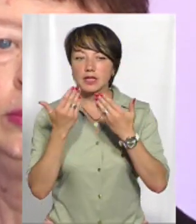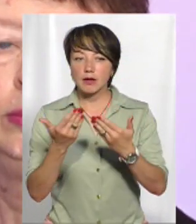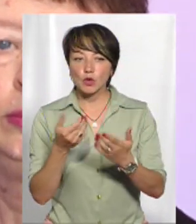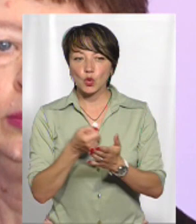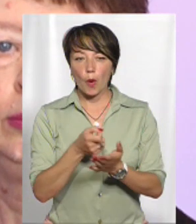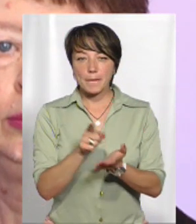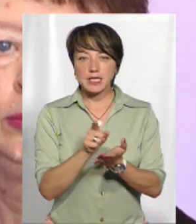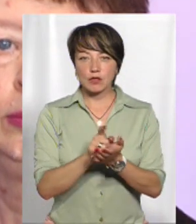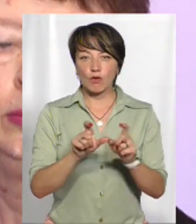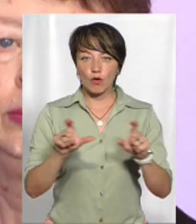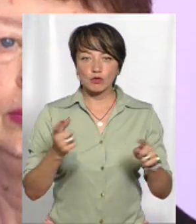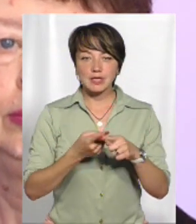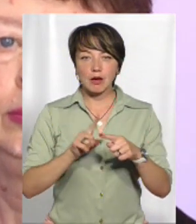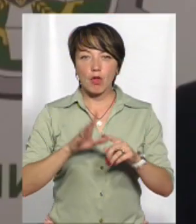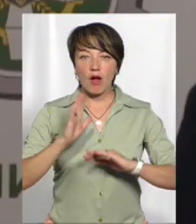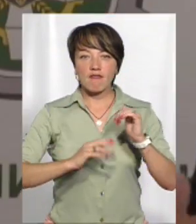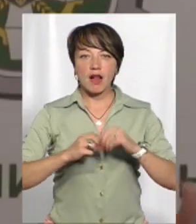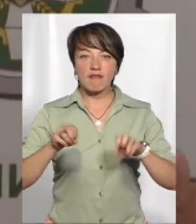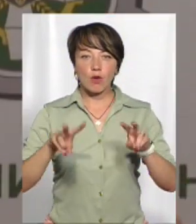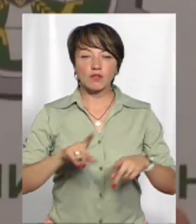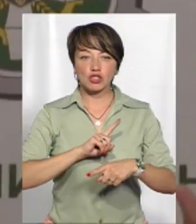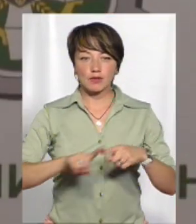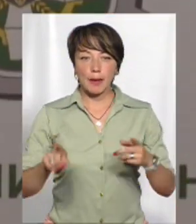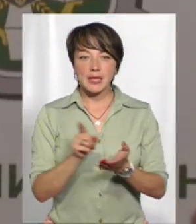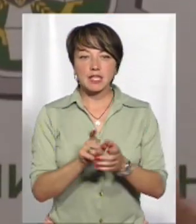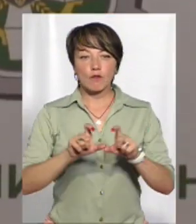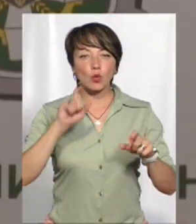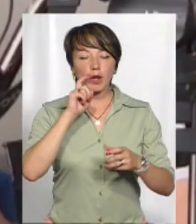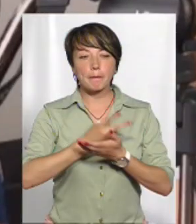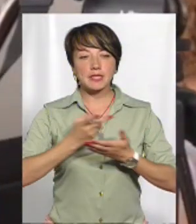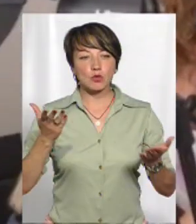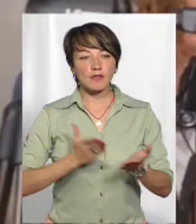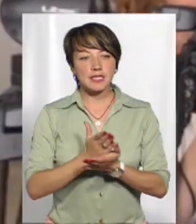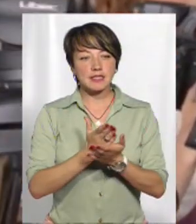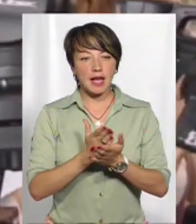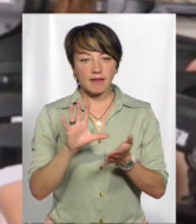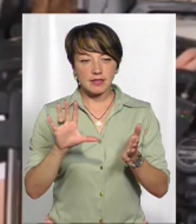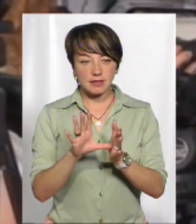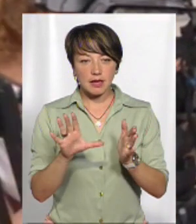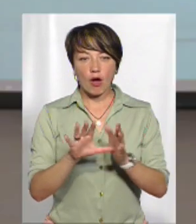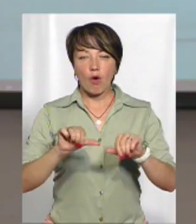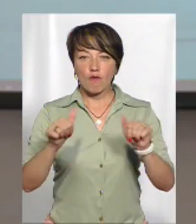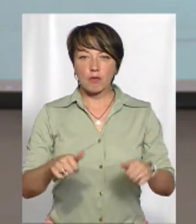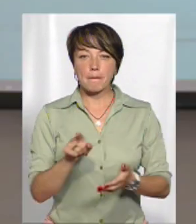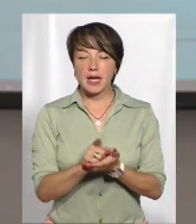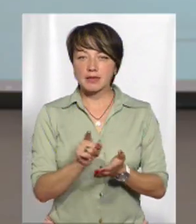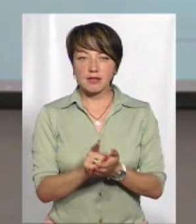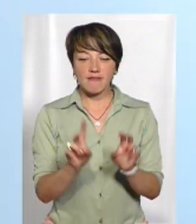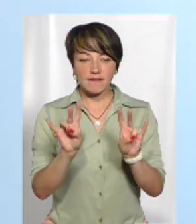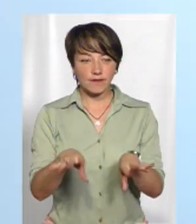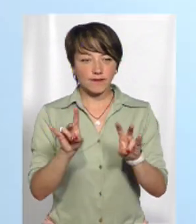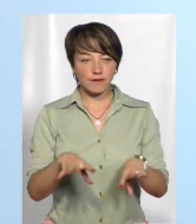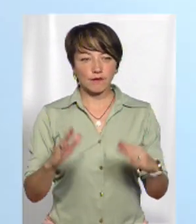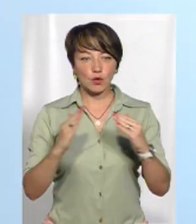було кваліфіковано та швидко. Пенсійний фонд України презентував сервіс, через який можна буде оформити пенсію, не виходячи з